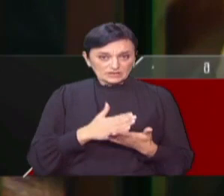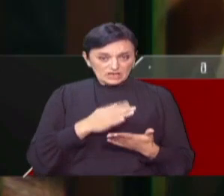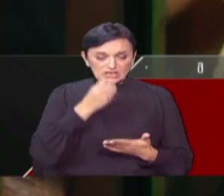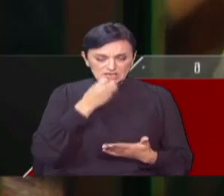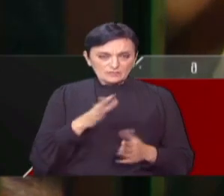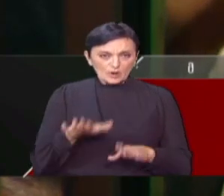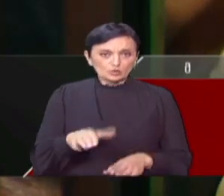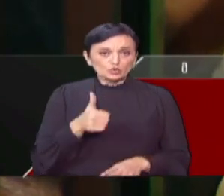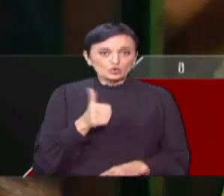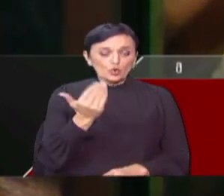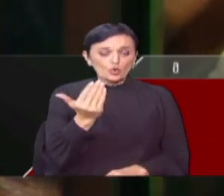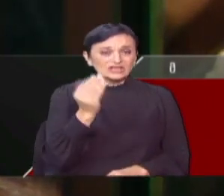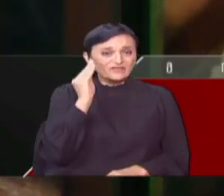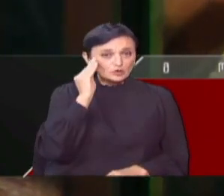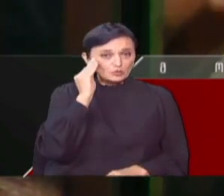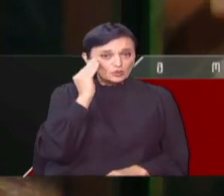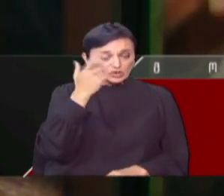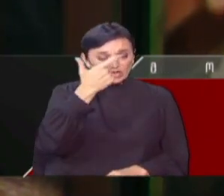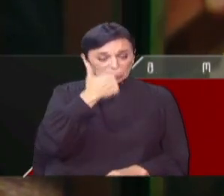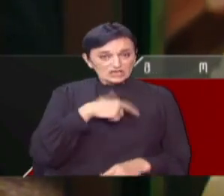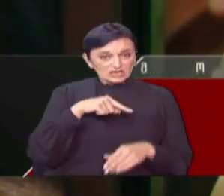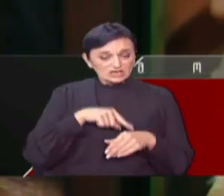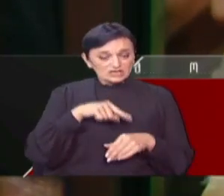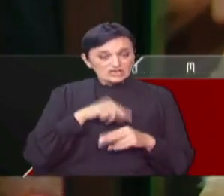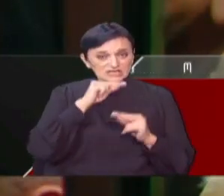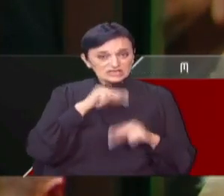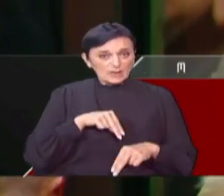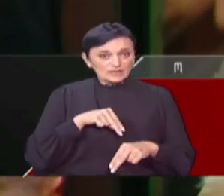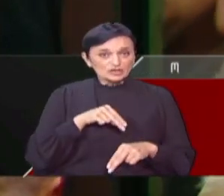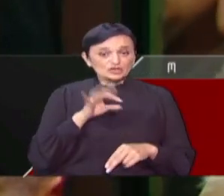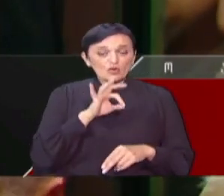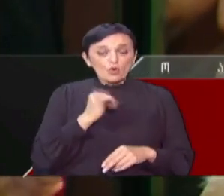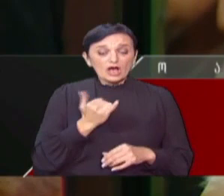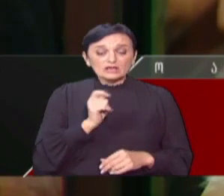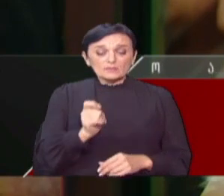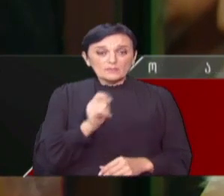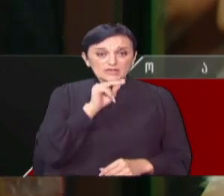დაბრძანდით. Როგორია თქვენი პოზიცია? Ცნობთ თუ არა თავს დამნაშავეთ საქმეში ბრალდებაში?